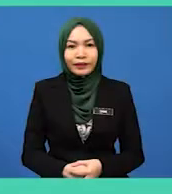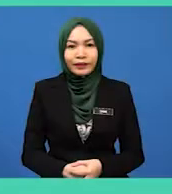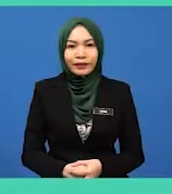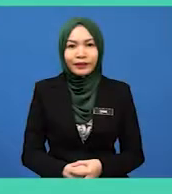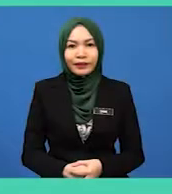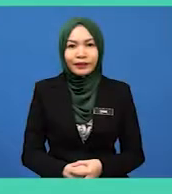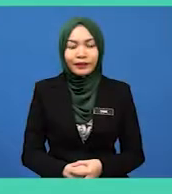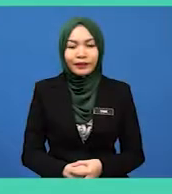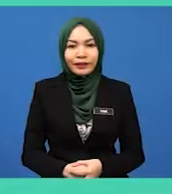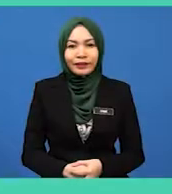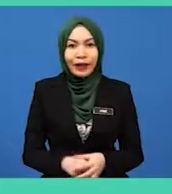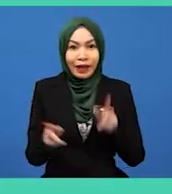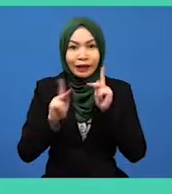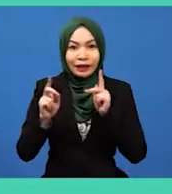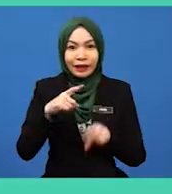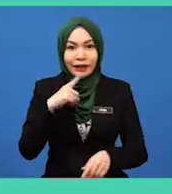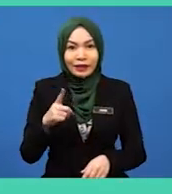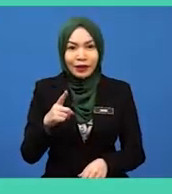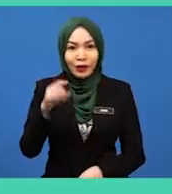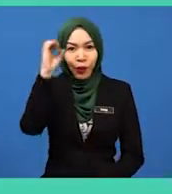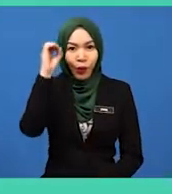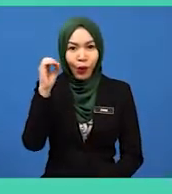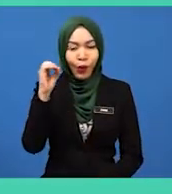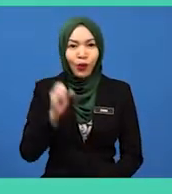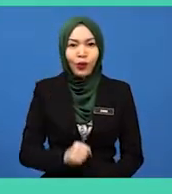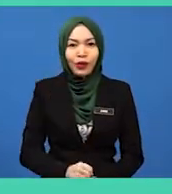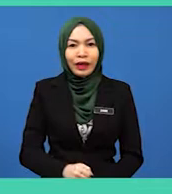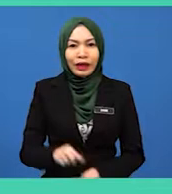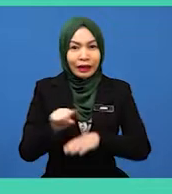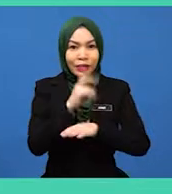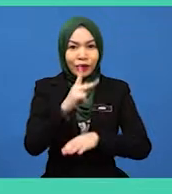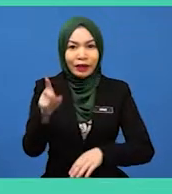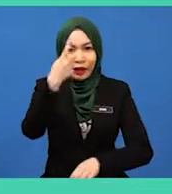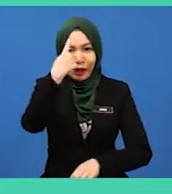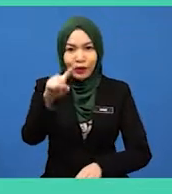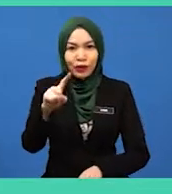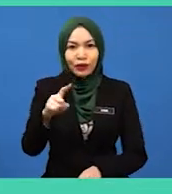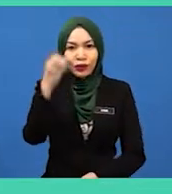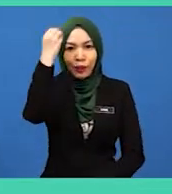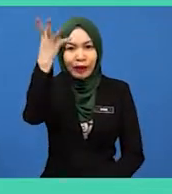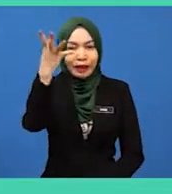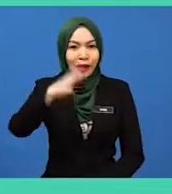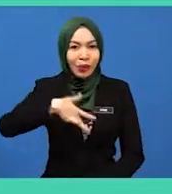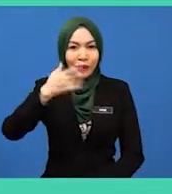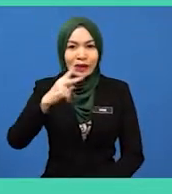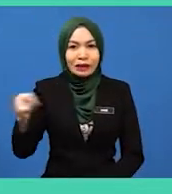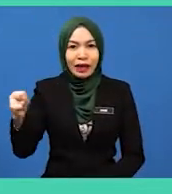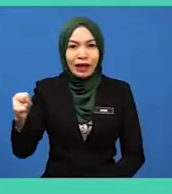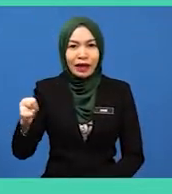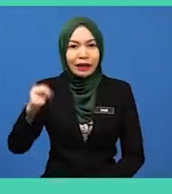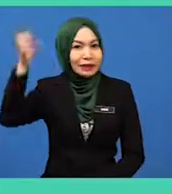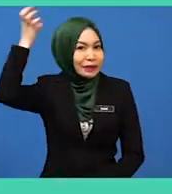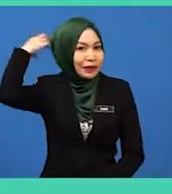Ha, kata seru oh pula digunakan untuk menyatakan perasaan